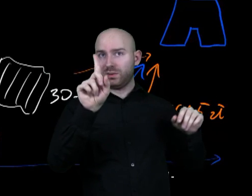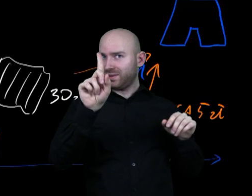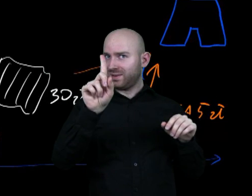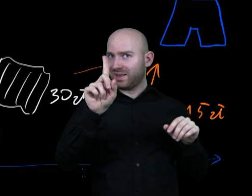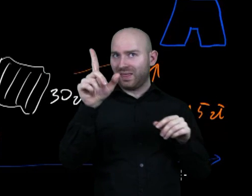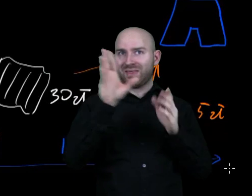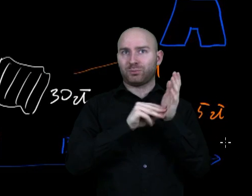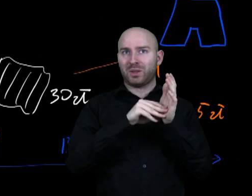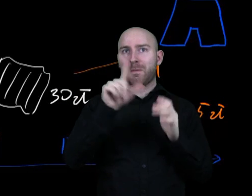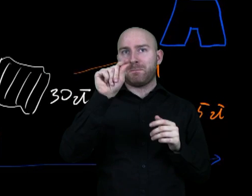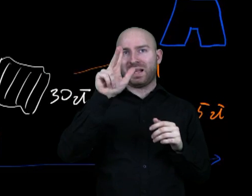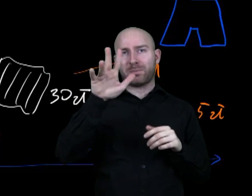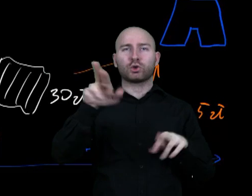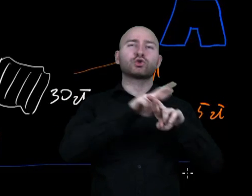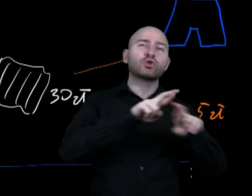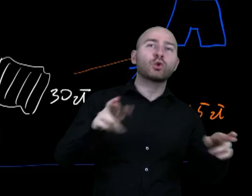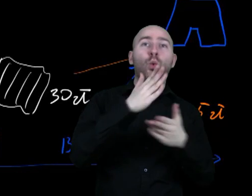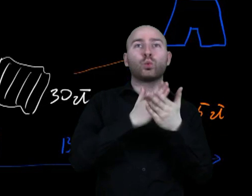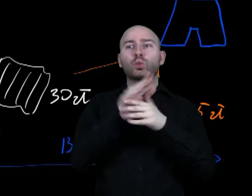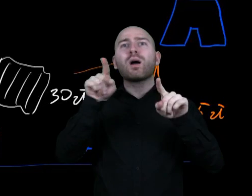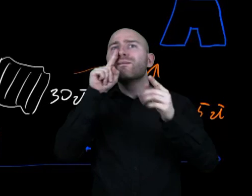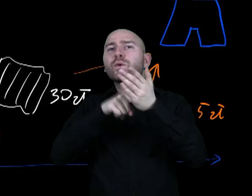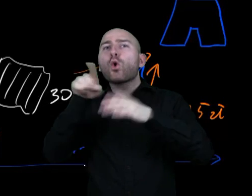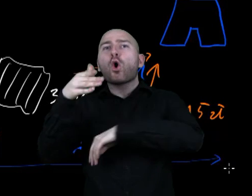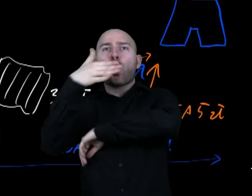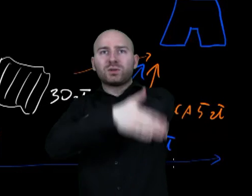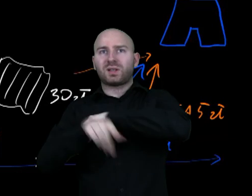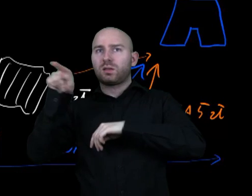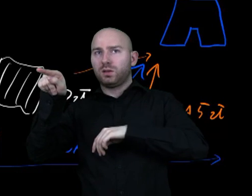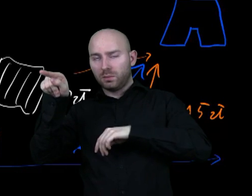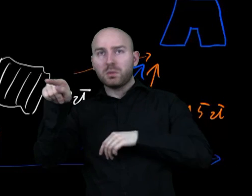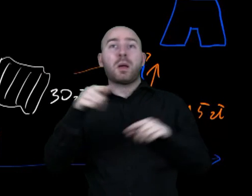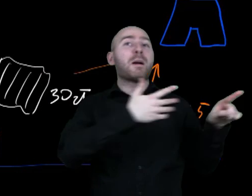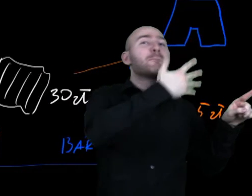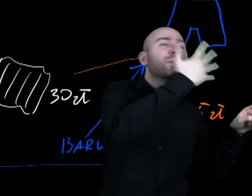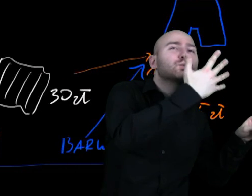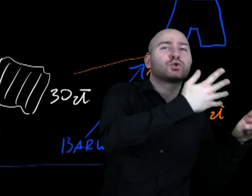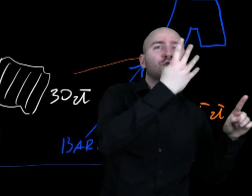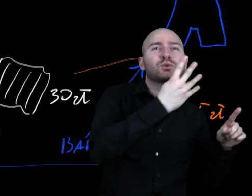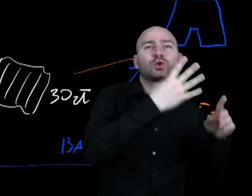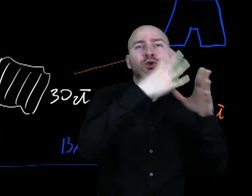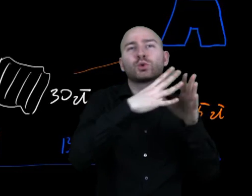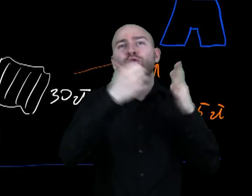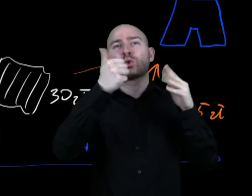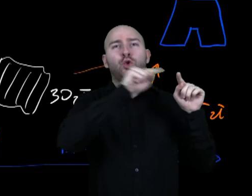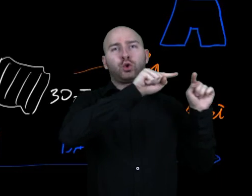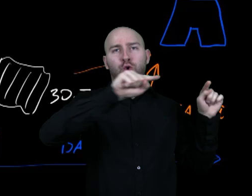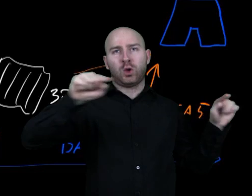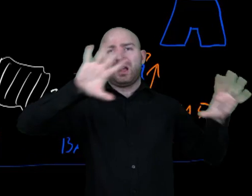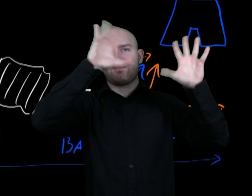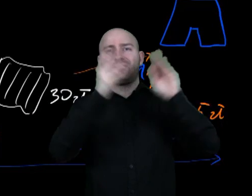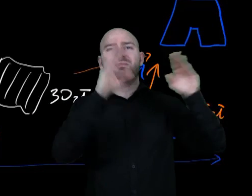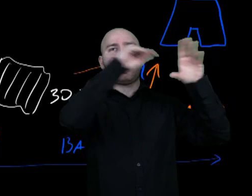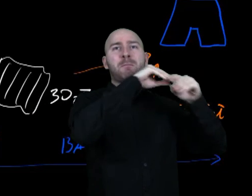Gdyby nie słowo finalne, wzięlibyśmy wartość rynkową wszystkich dóbr i usług. Dodalibyśmy te 5 zł, do tych 4 zł,